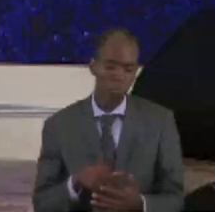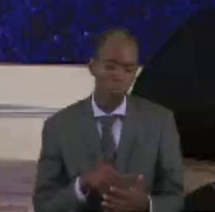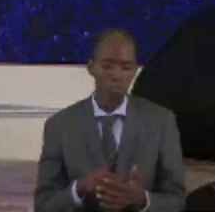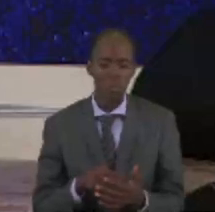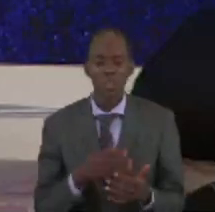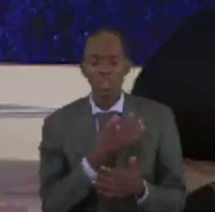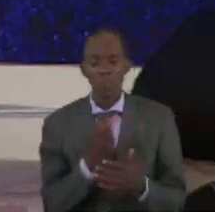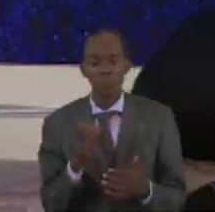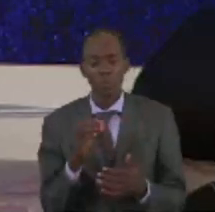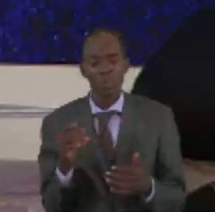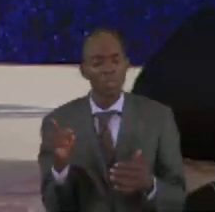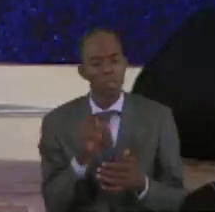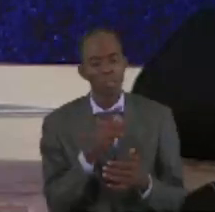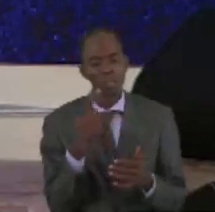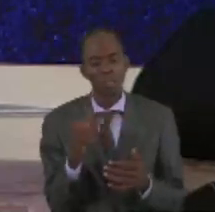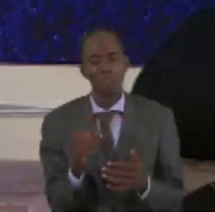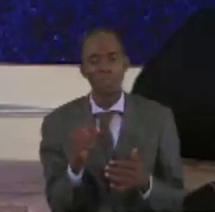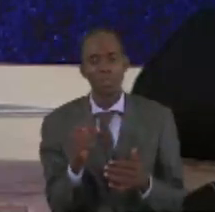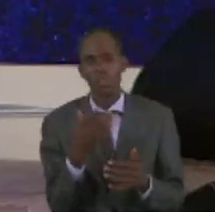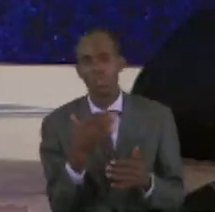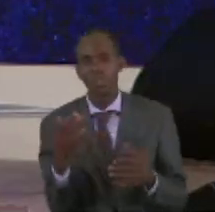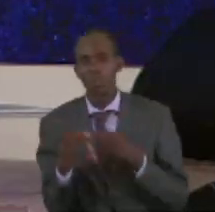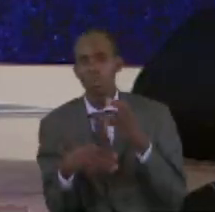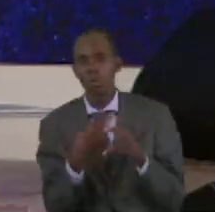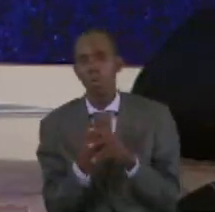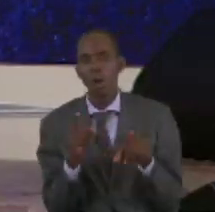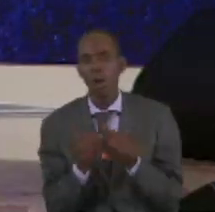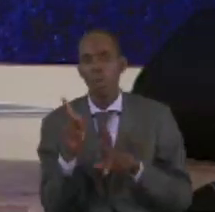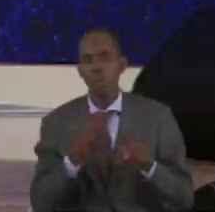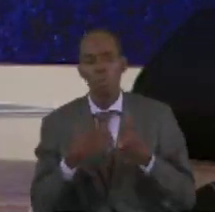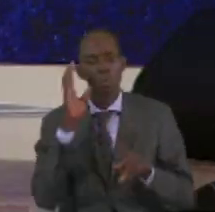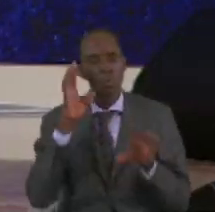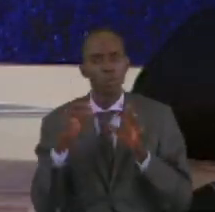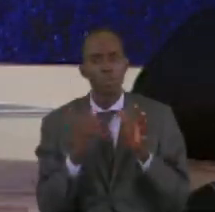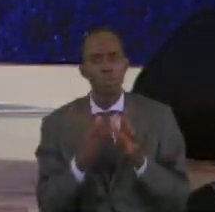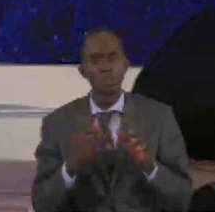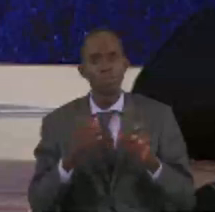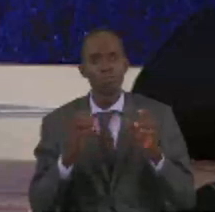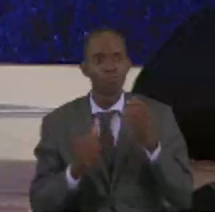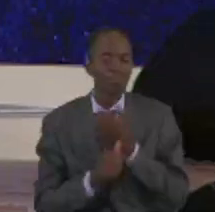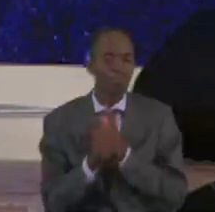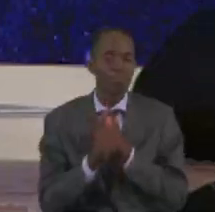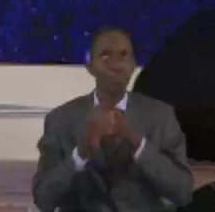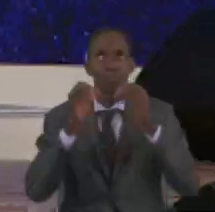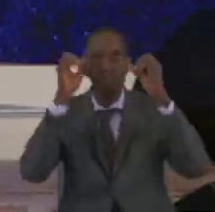de fléchir et de se soumettre aux maximes du monde. Certains vont le faire